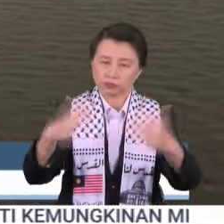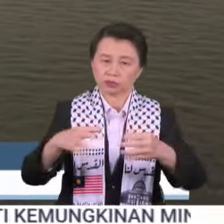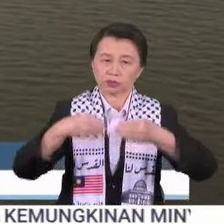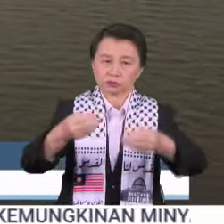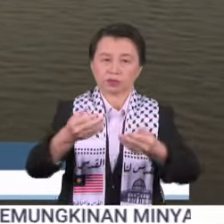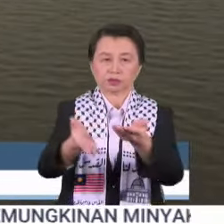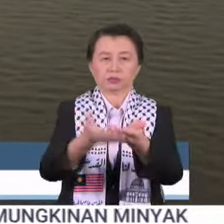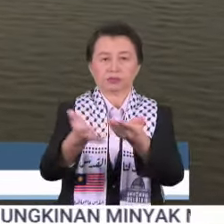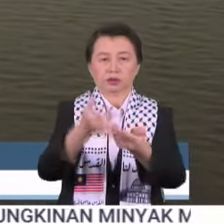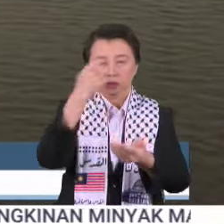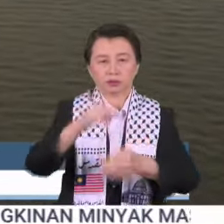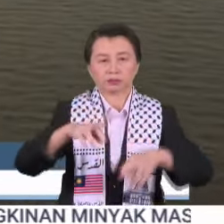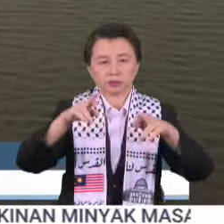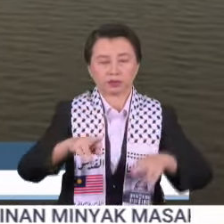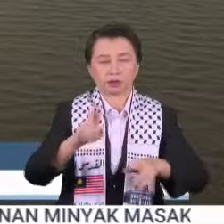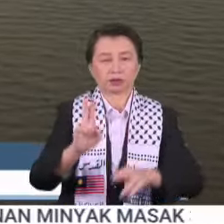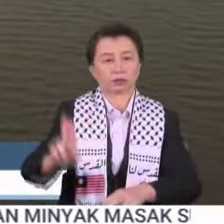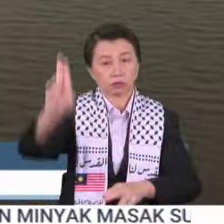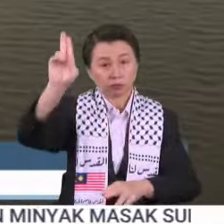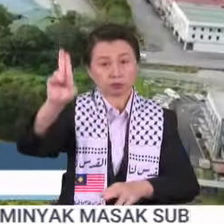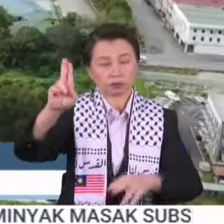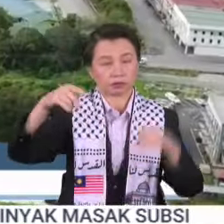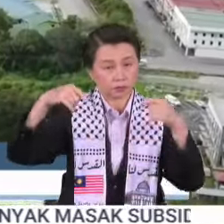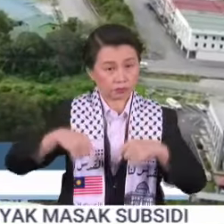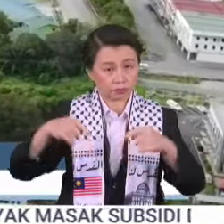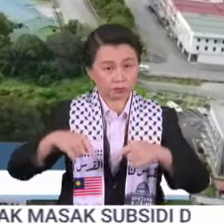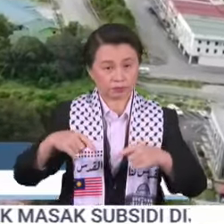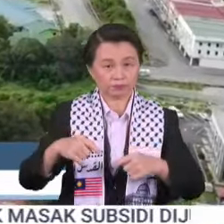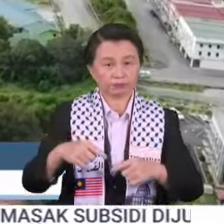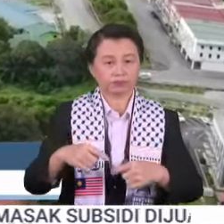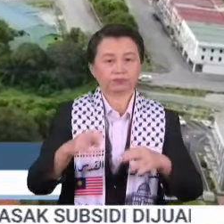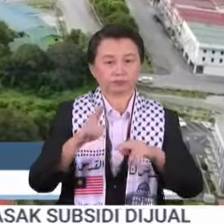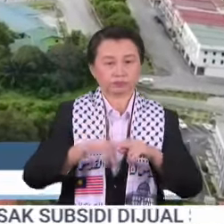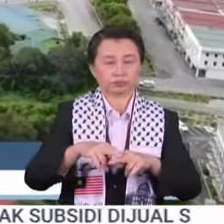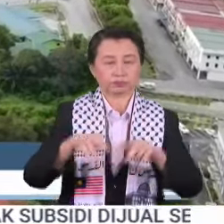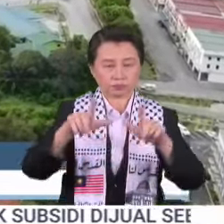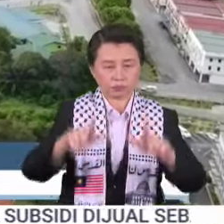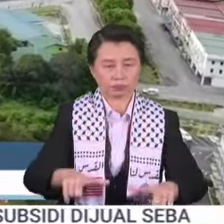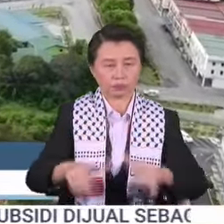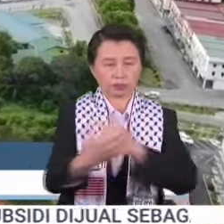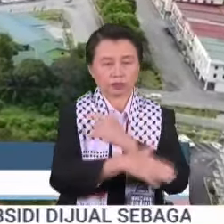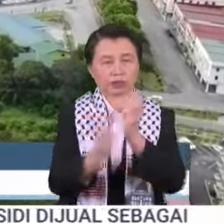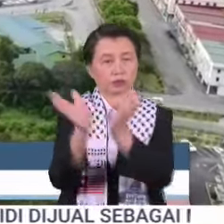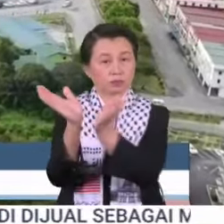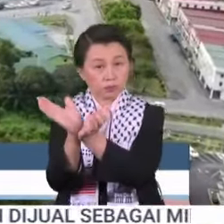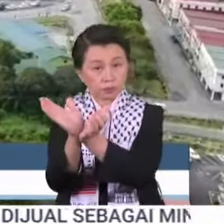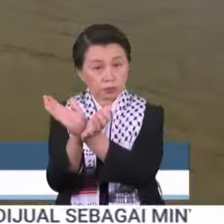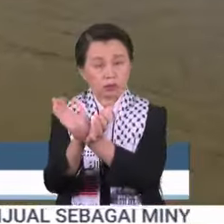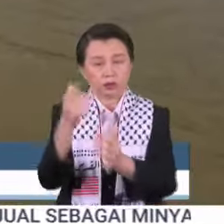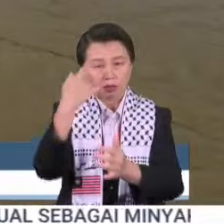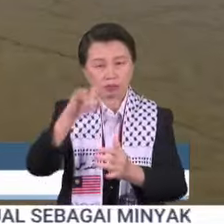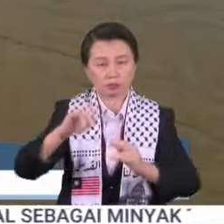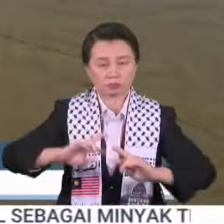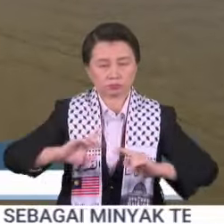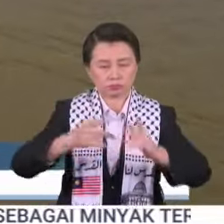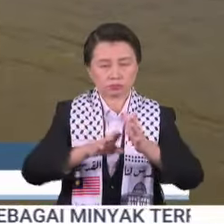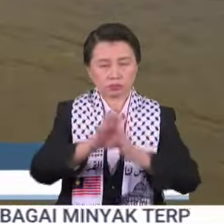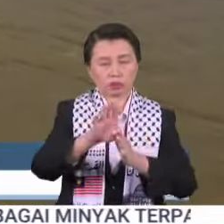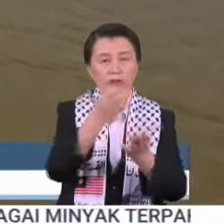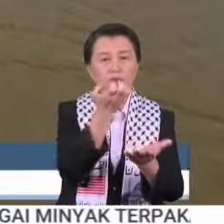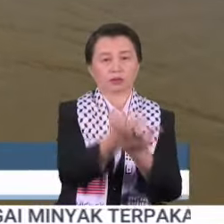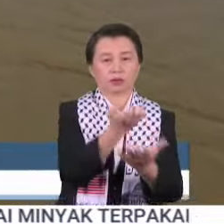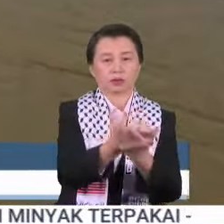memberi kemudahan kepada penduduk di utara negeri ini. Kedudukan Limbang yang terletak di antara negara Brunei telah menyumbang kepada pembangunan